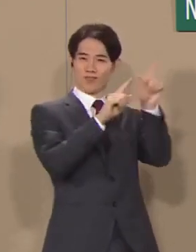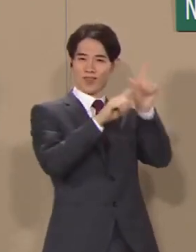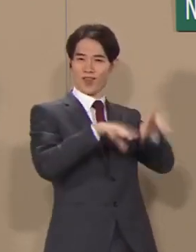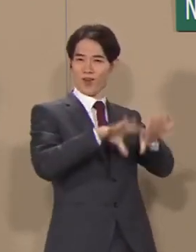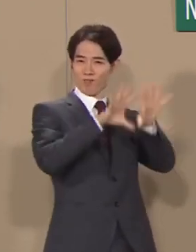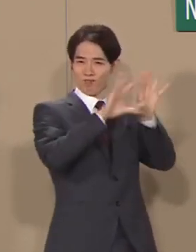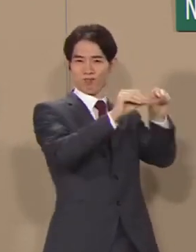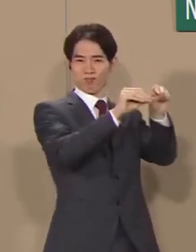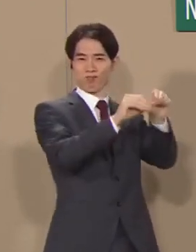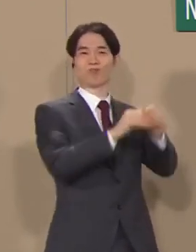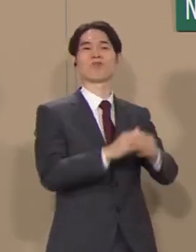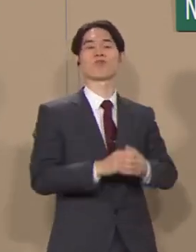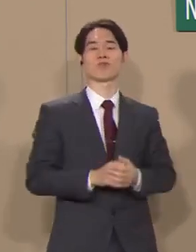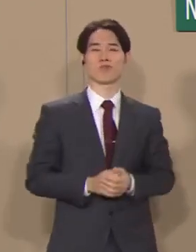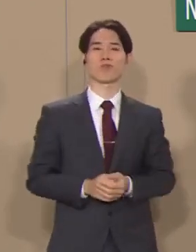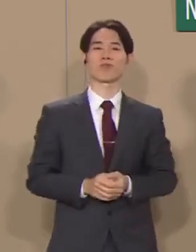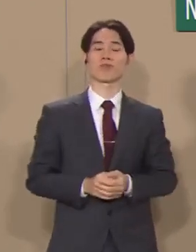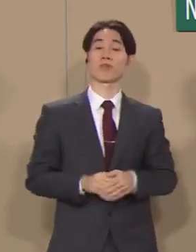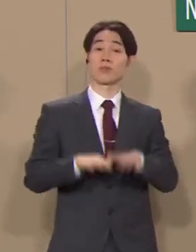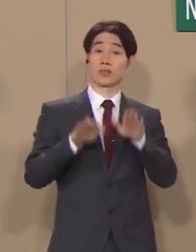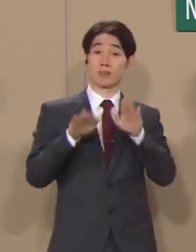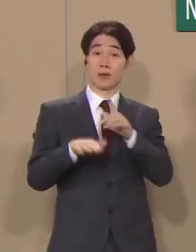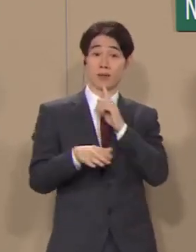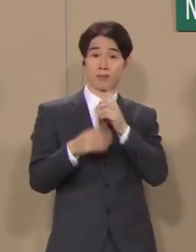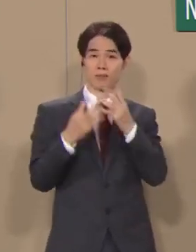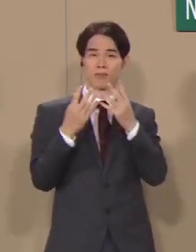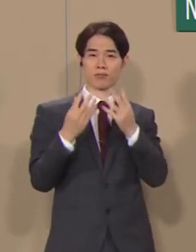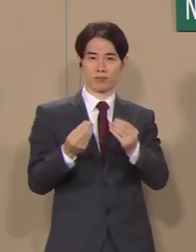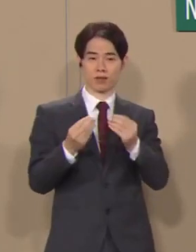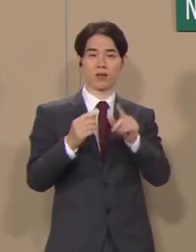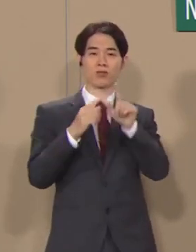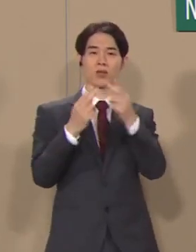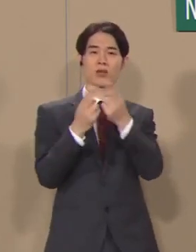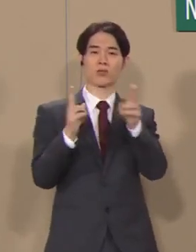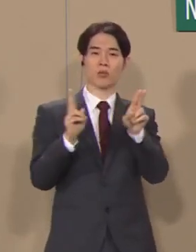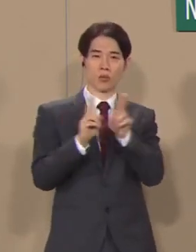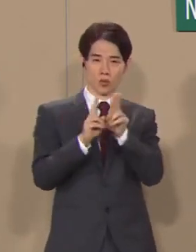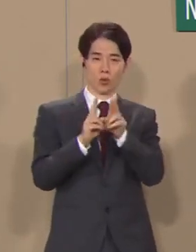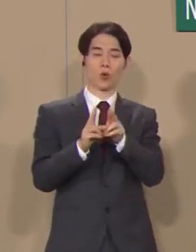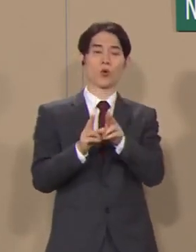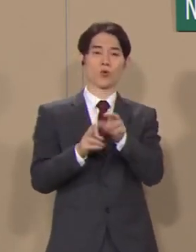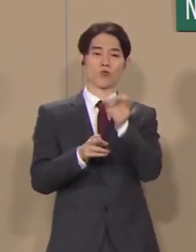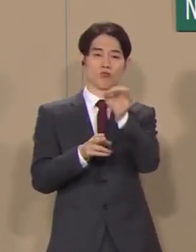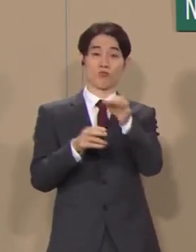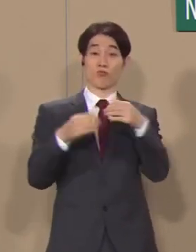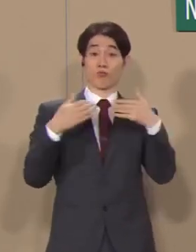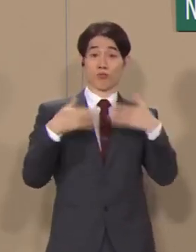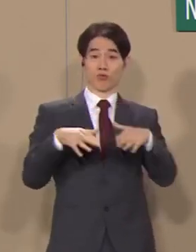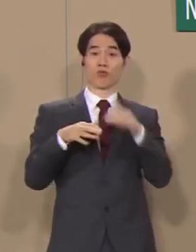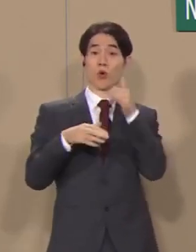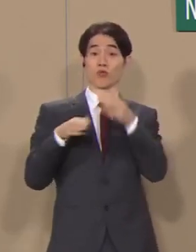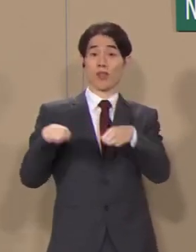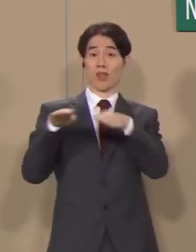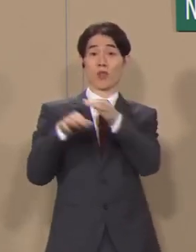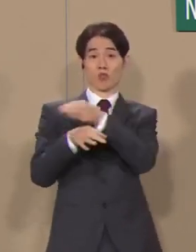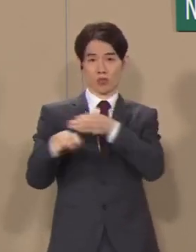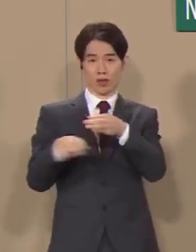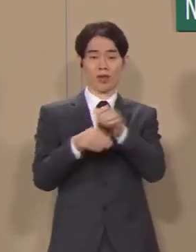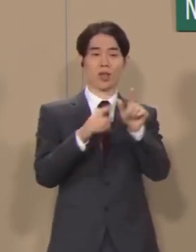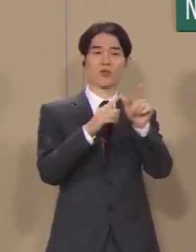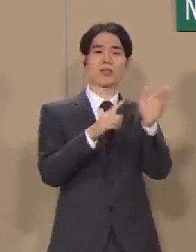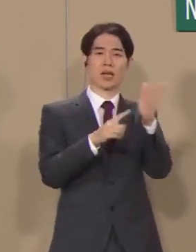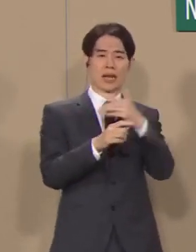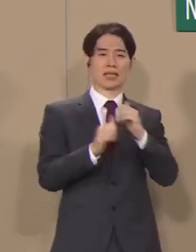ブック worthいま申し上げた nhk と受信料不払いコールセンターの運営や nhk から